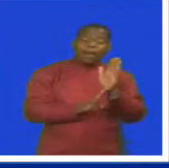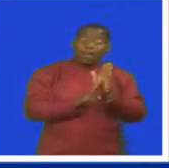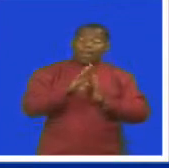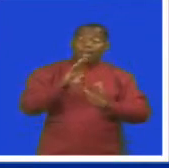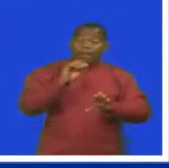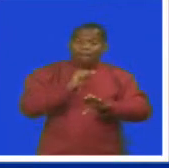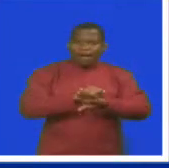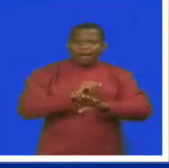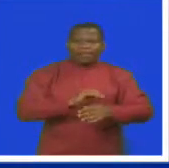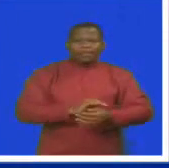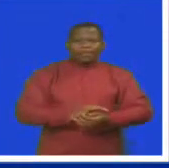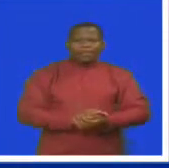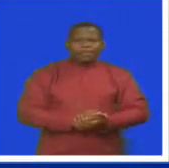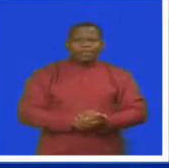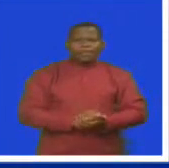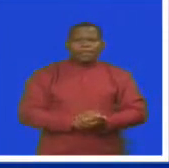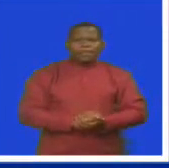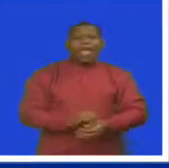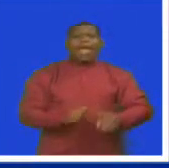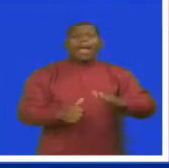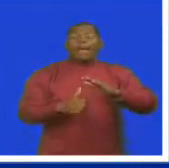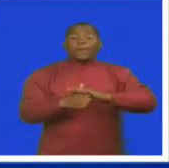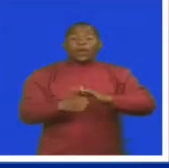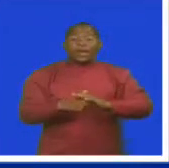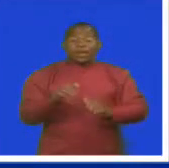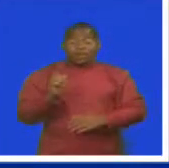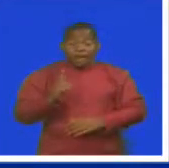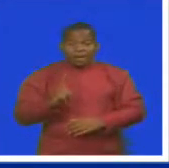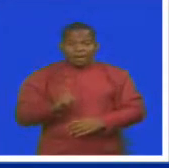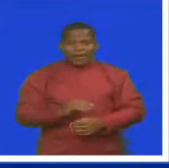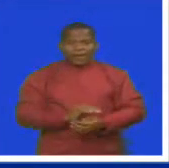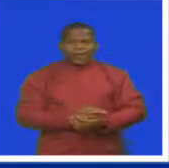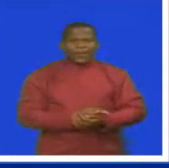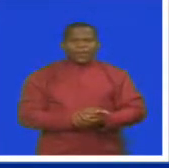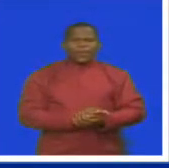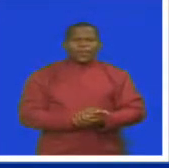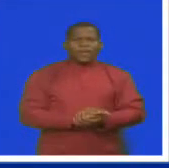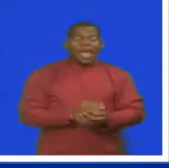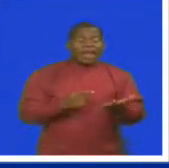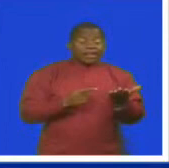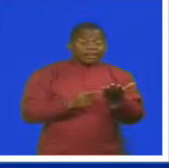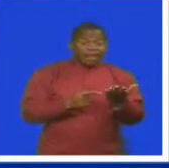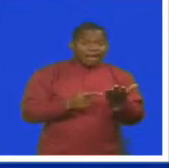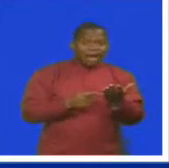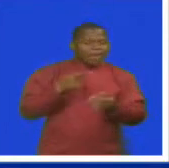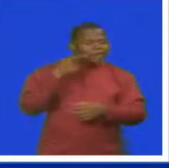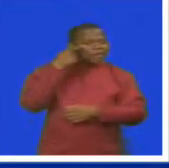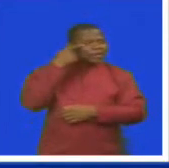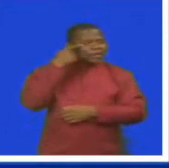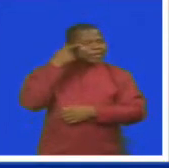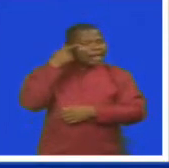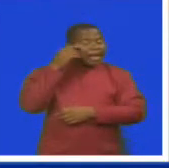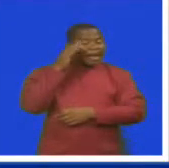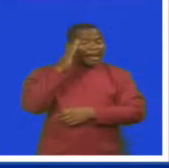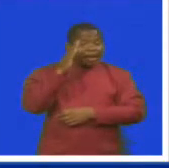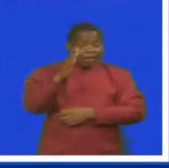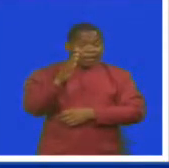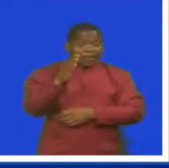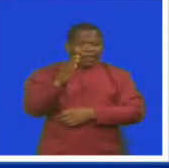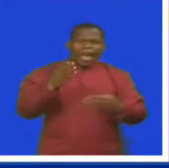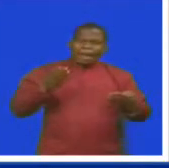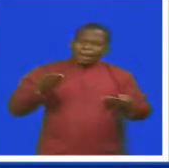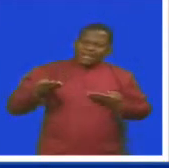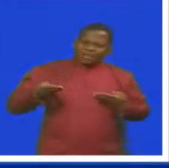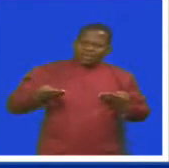nabo loko ukuthi lidolobha lasesipiki liku-opportunity lengcono kube